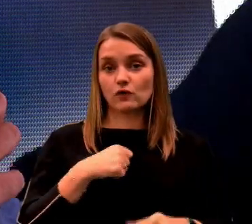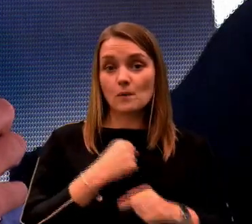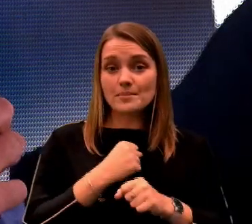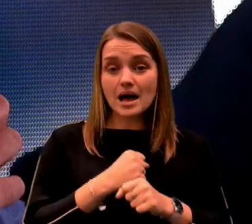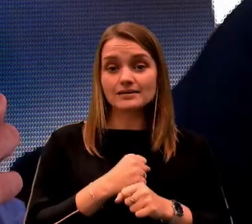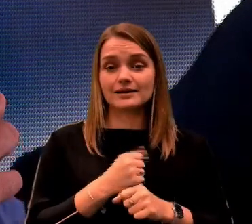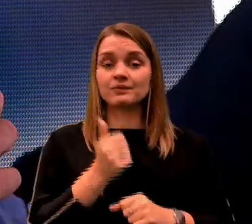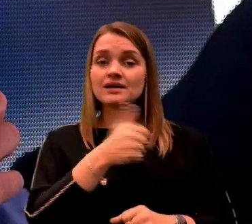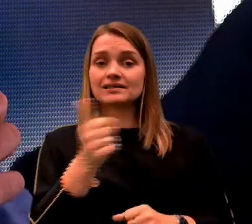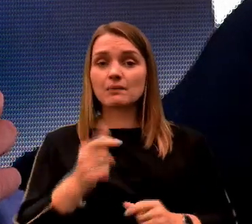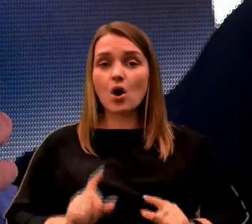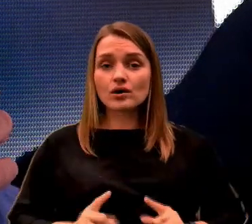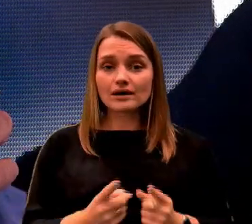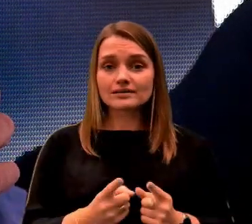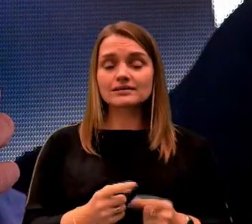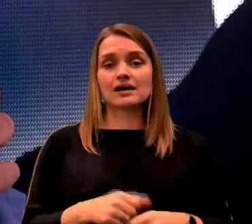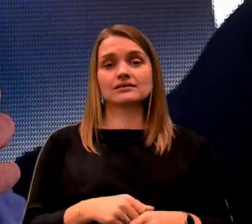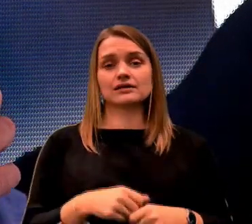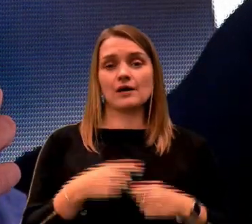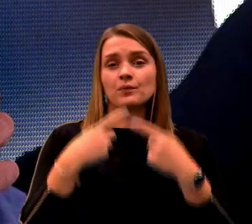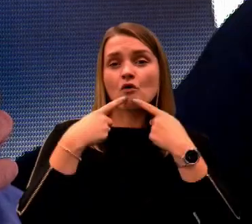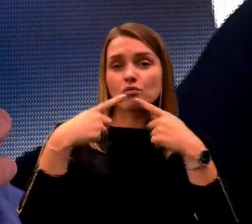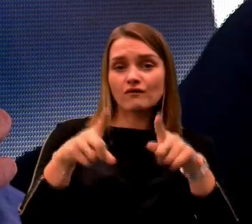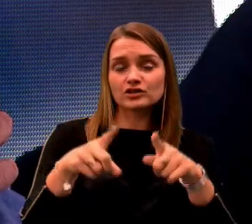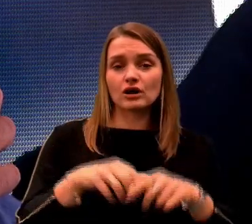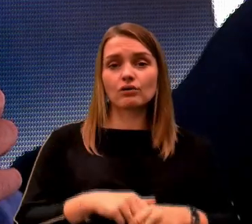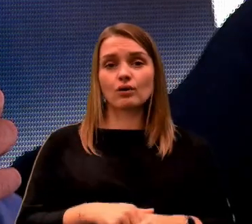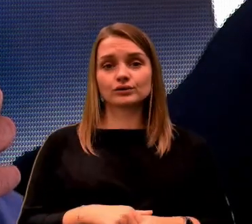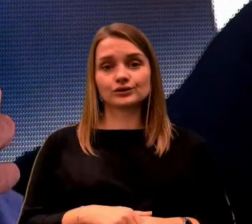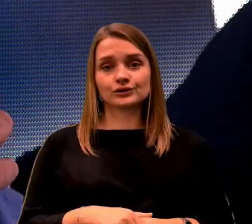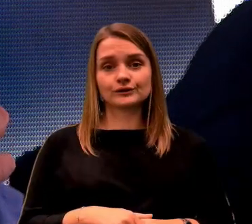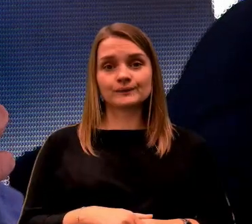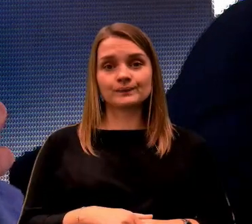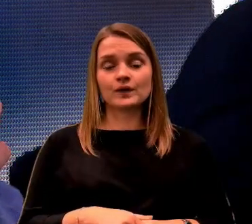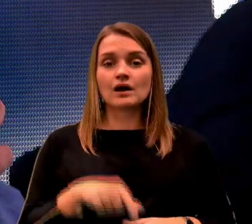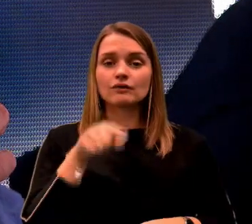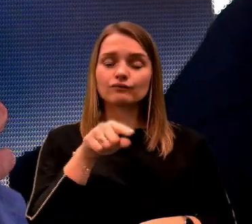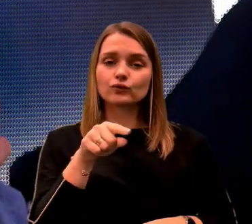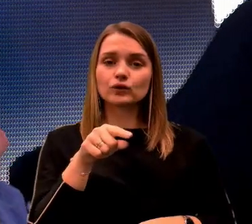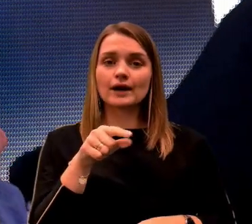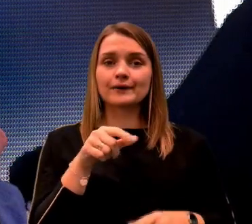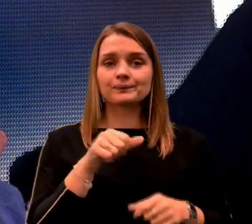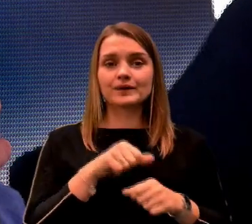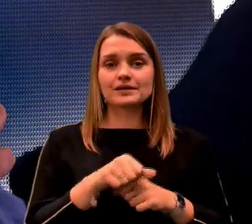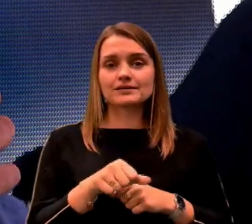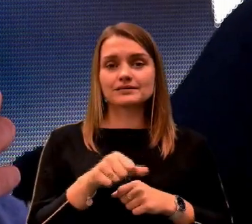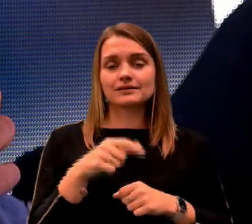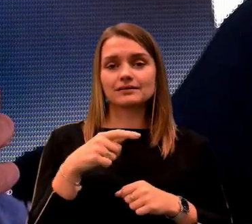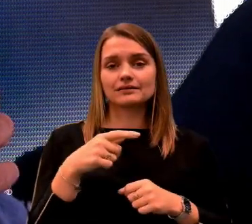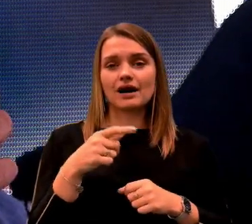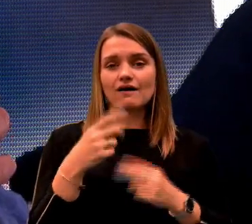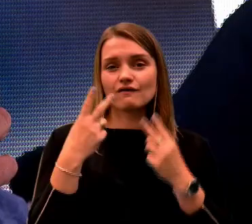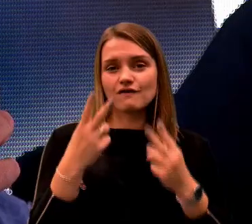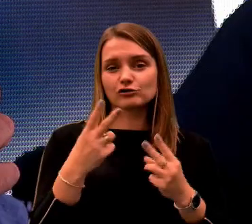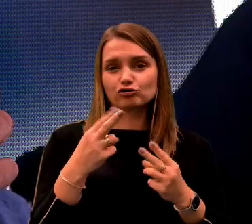chociażby kwestia delegowania odpowiedzialności. W tym modelu funkcjonuje taka rola jak product owner.